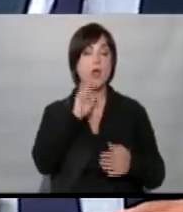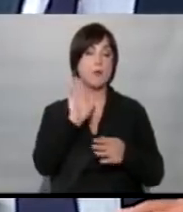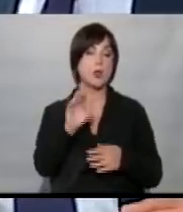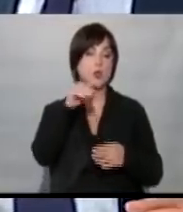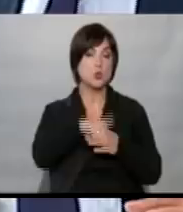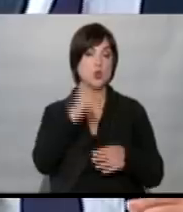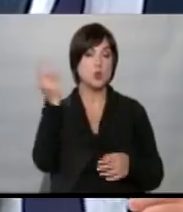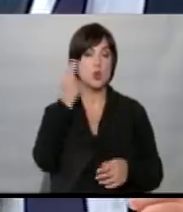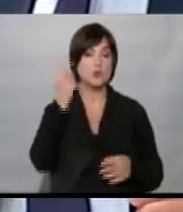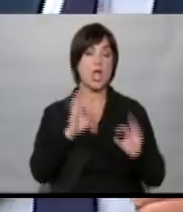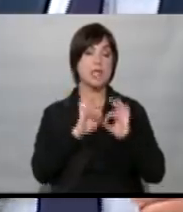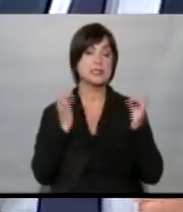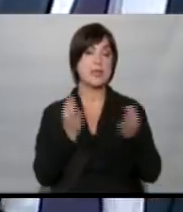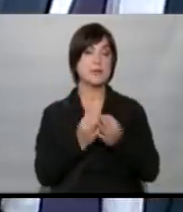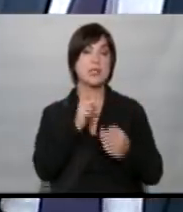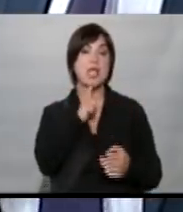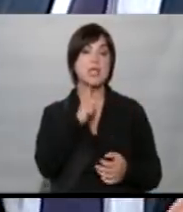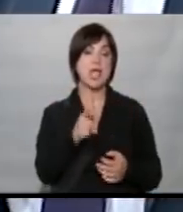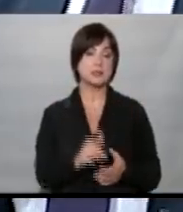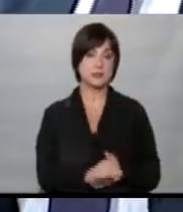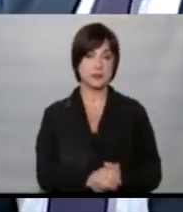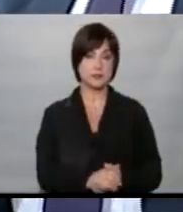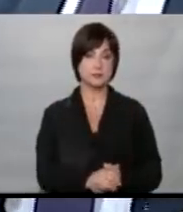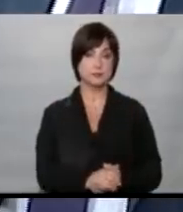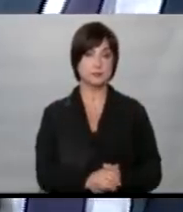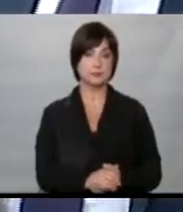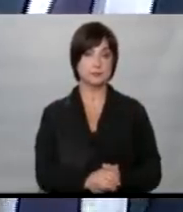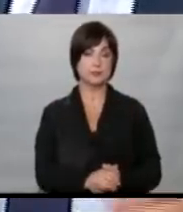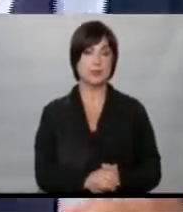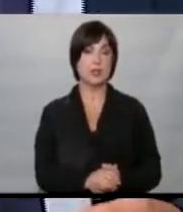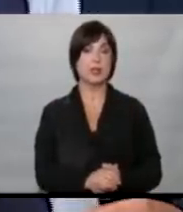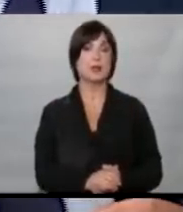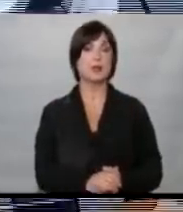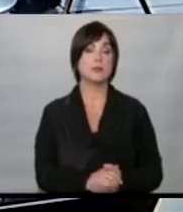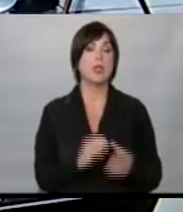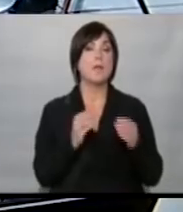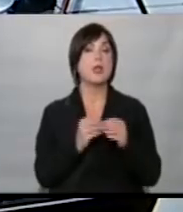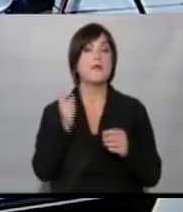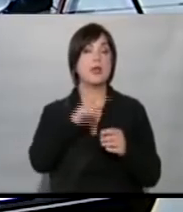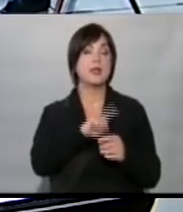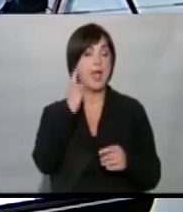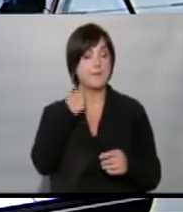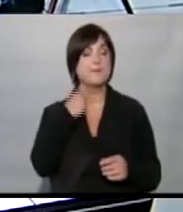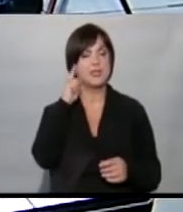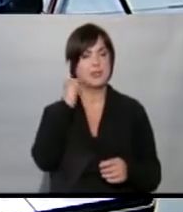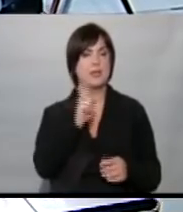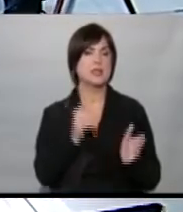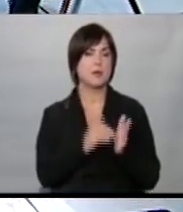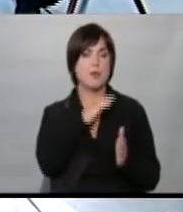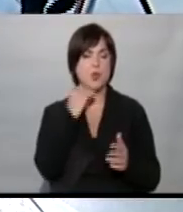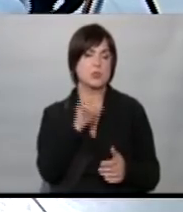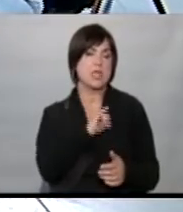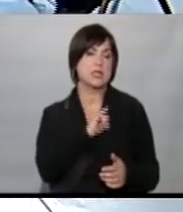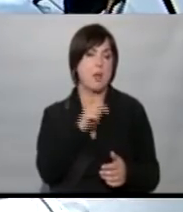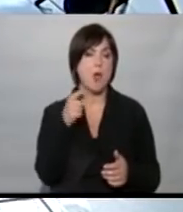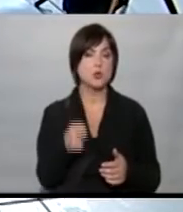на јужнословенското семејство на јазици. Билјали, да ве вклучиме сега малку во овој дел. Дека не треба премногу да се